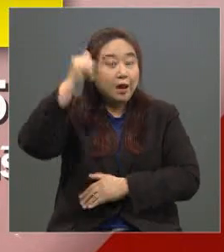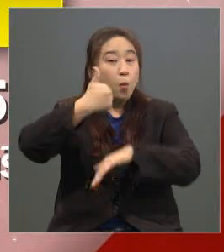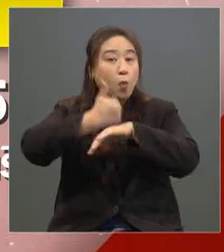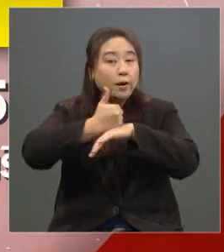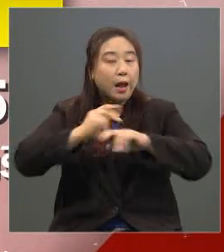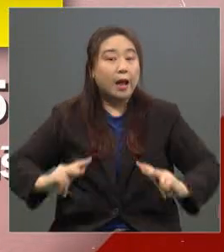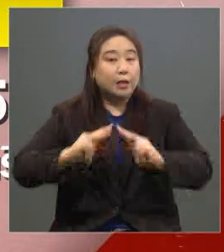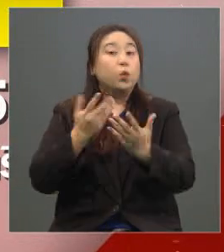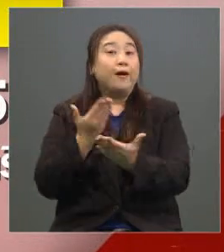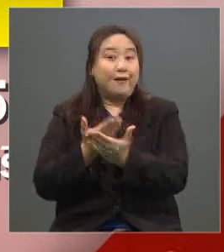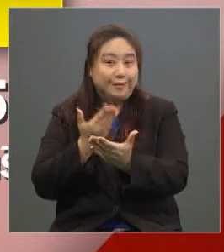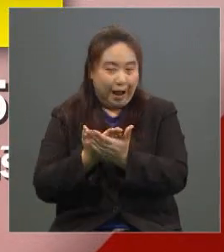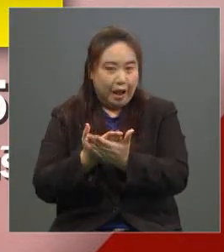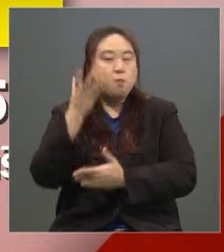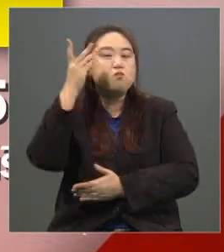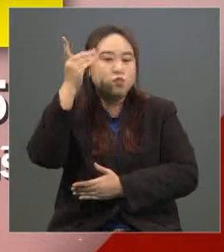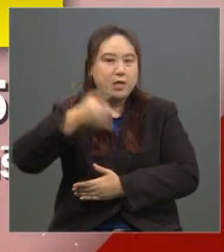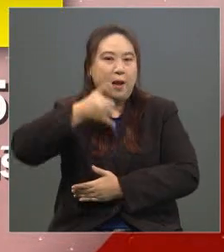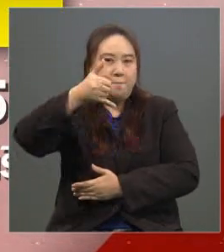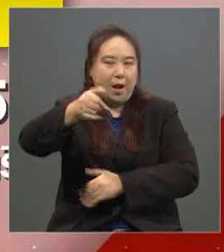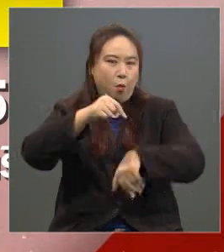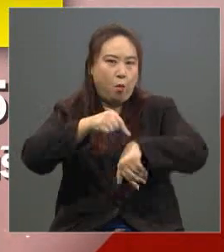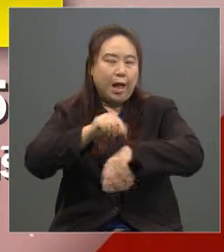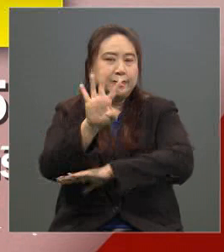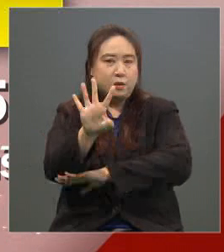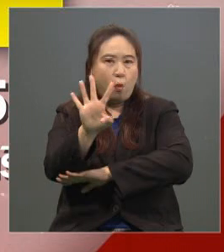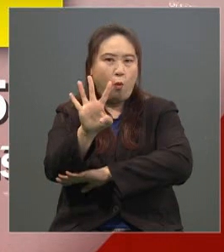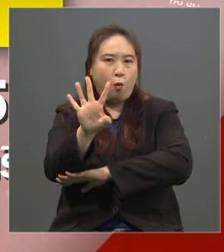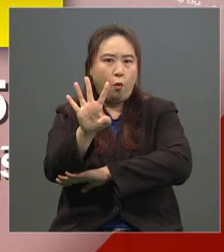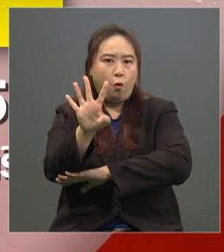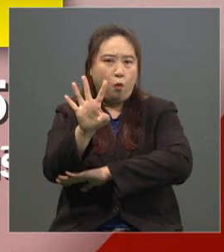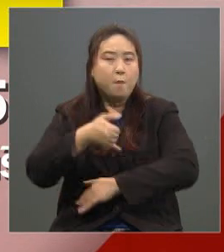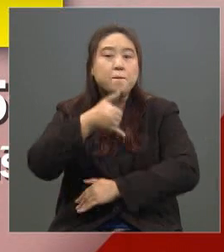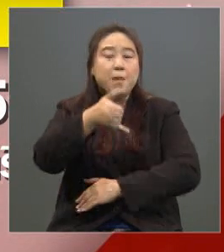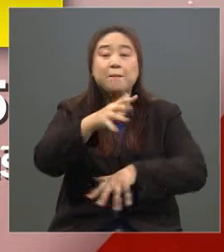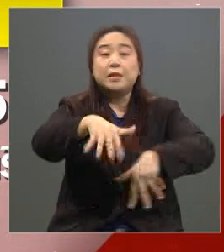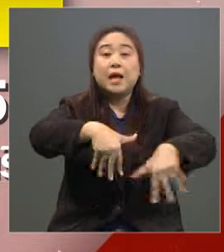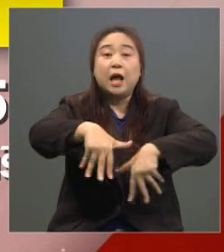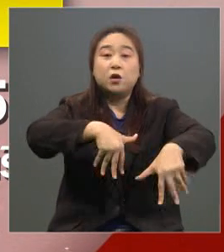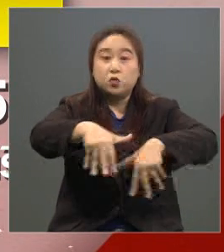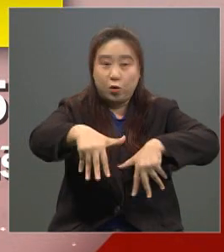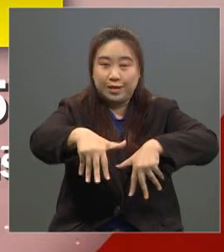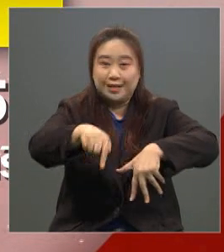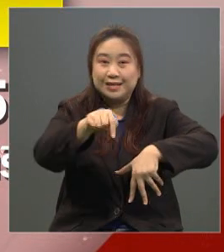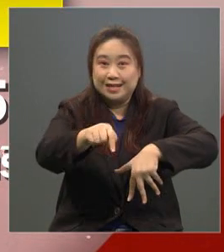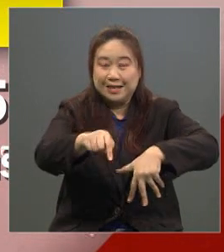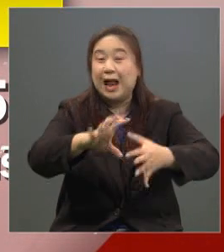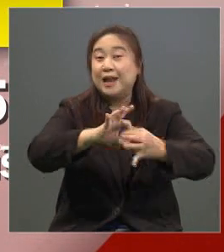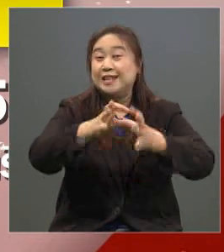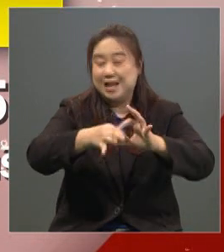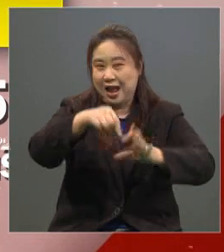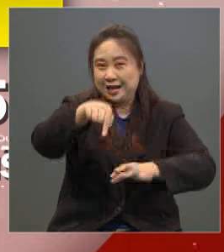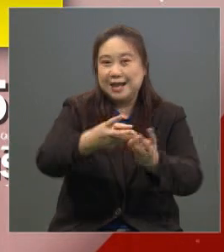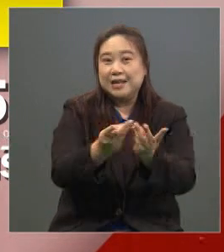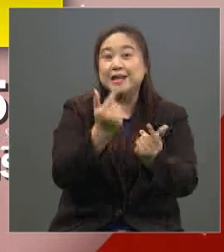การคลังมีกำหนดลงพื้นที่ในวันพรุ่งนี้ช่วง 14:00นนะครับโดยจะไปพบปะพี่น้องประชาชนที่ลานกีฬาแฟลตดินแดง